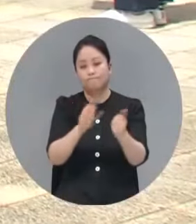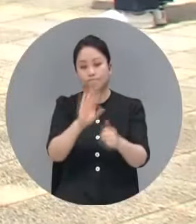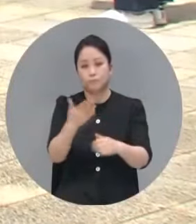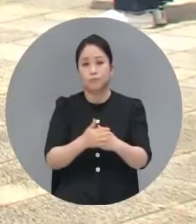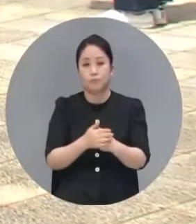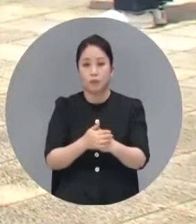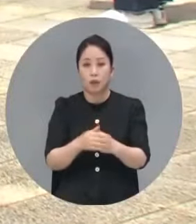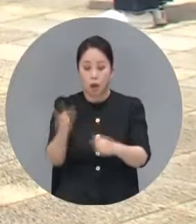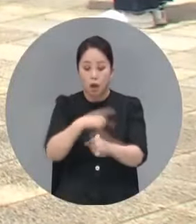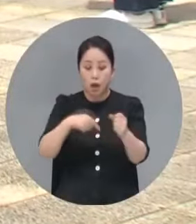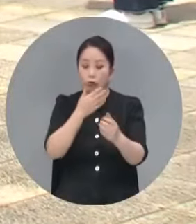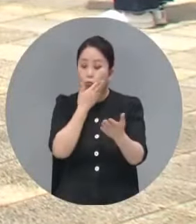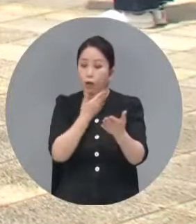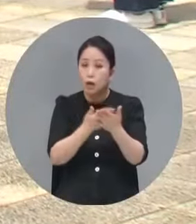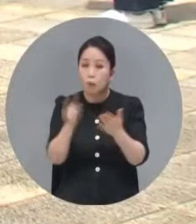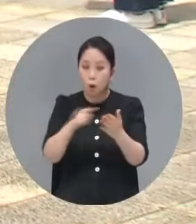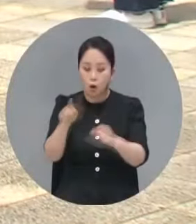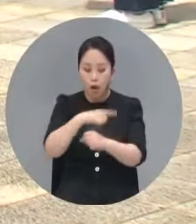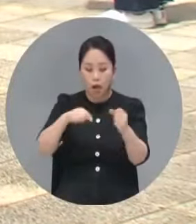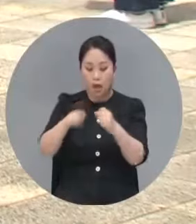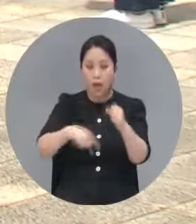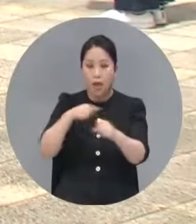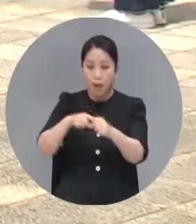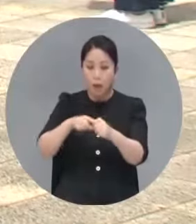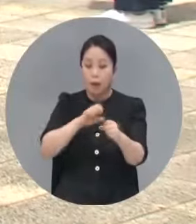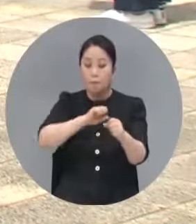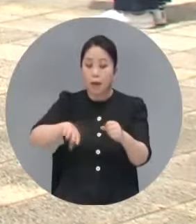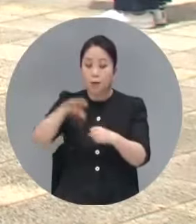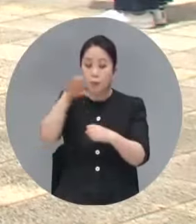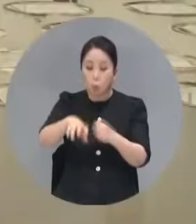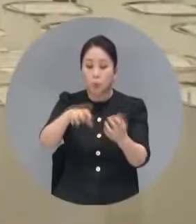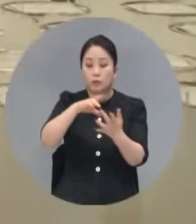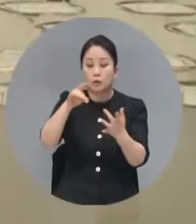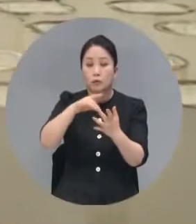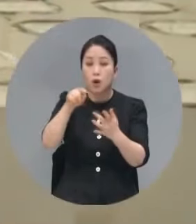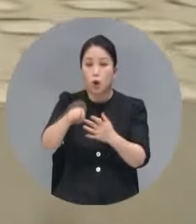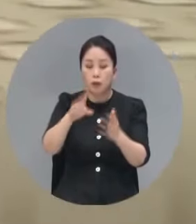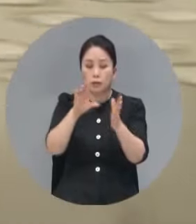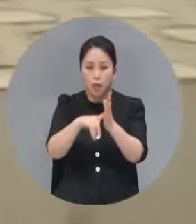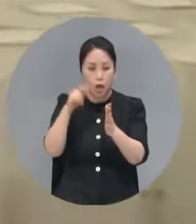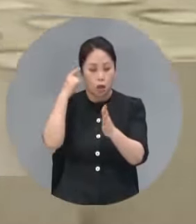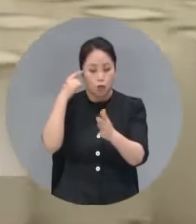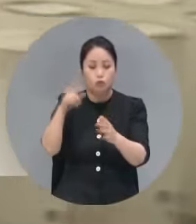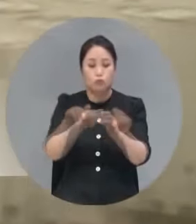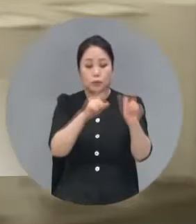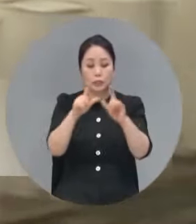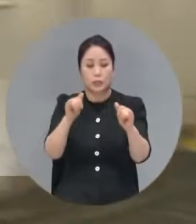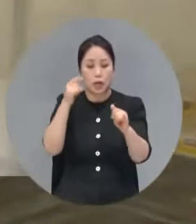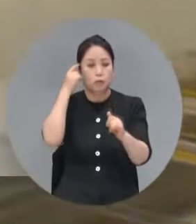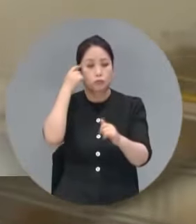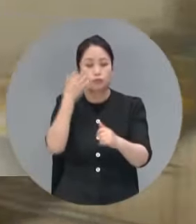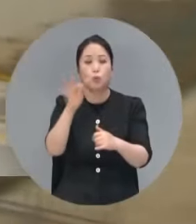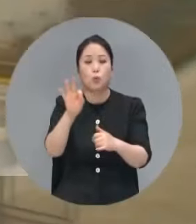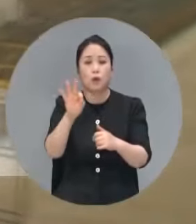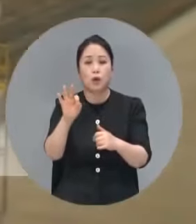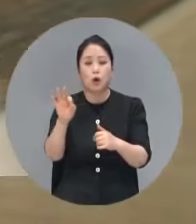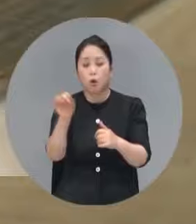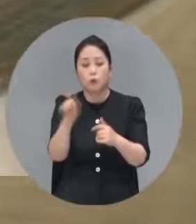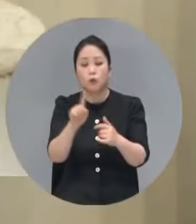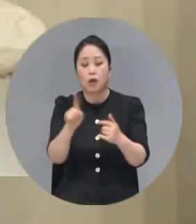핵폐기장 부지를 선정하는 과정에서 어떻게 주민 수용성을 확보하냐는 것입니다. 우리는 이미 지난 40여 년간